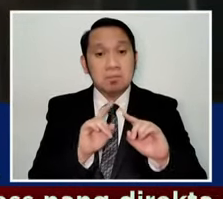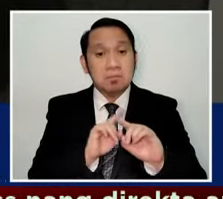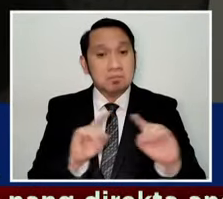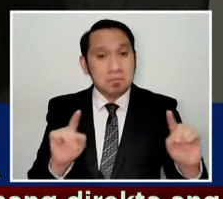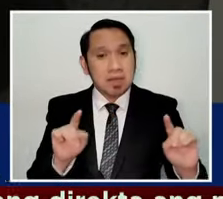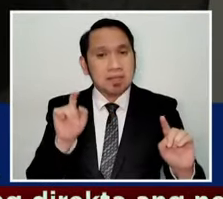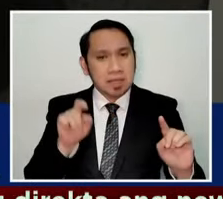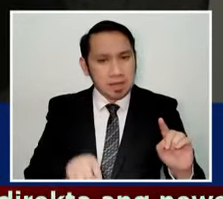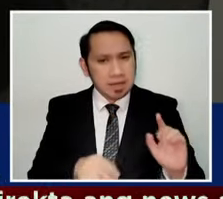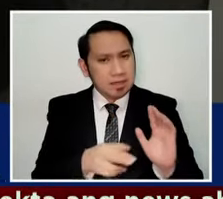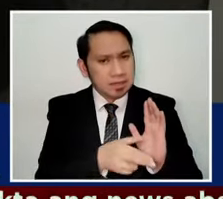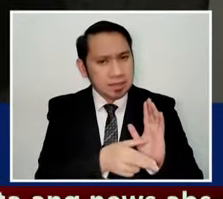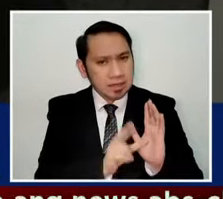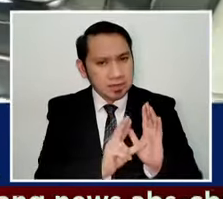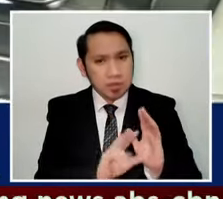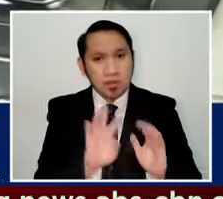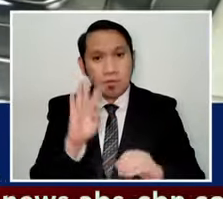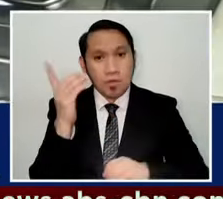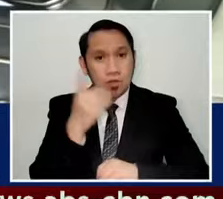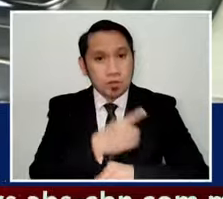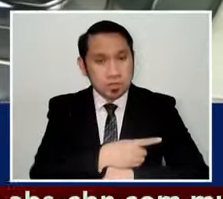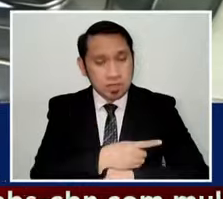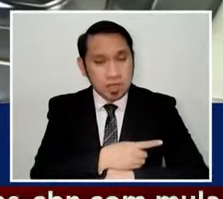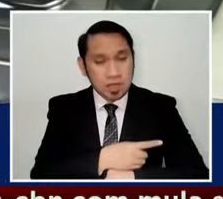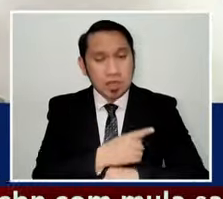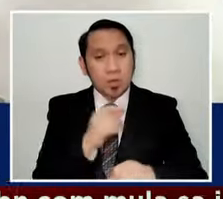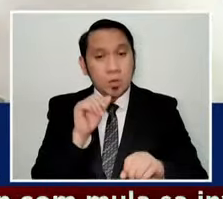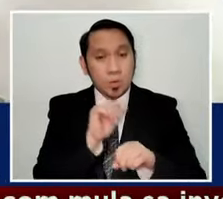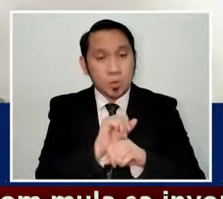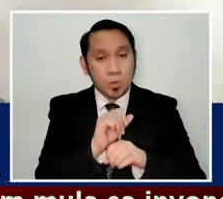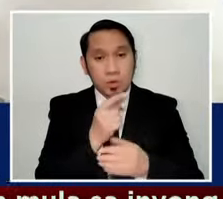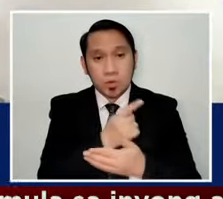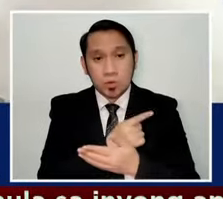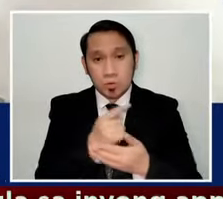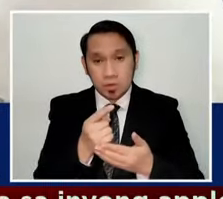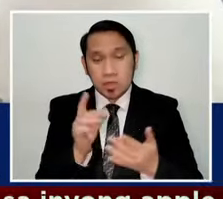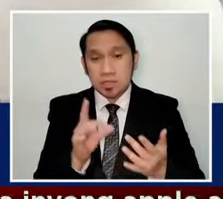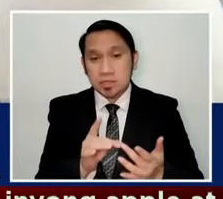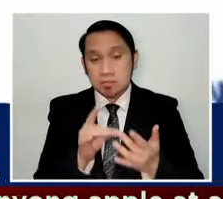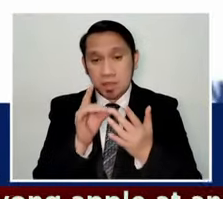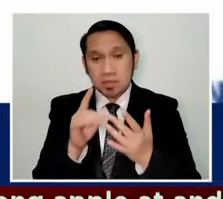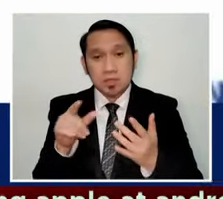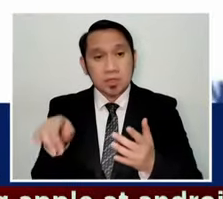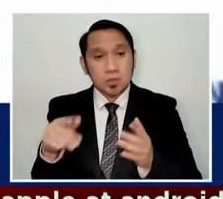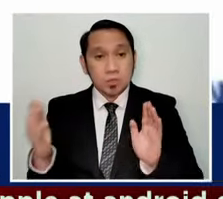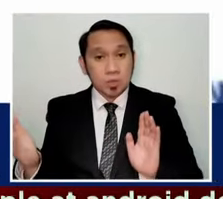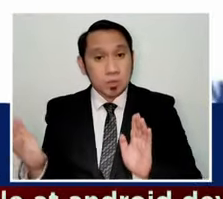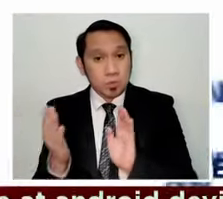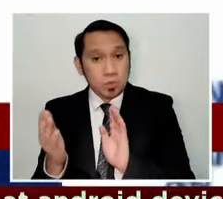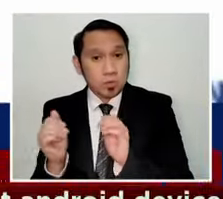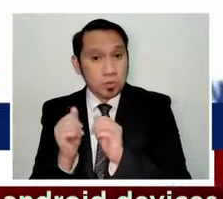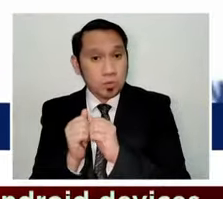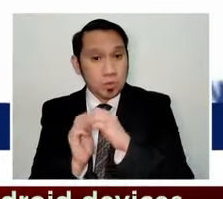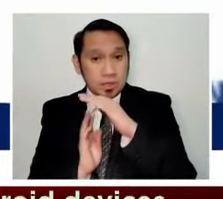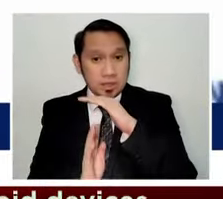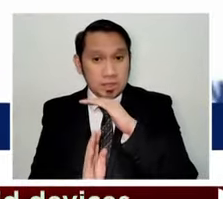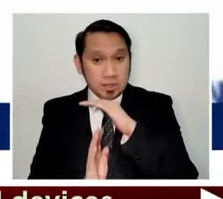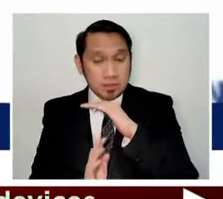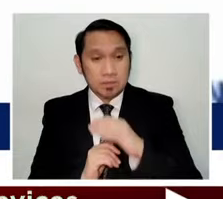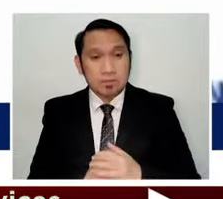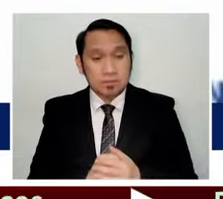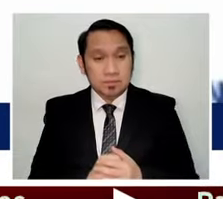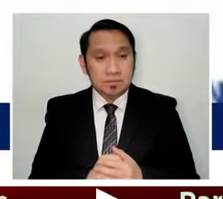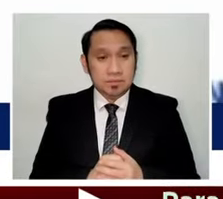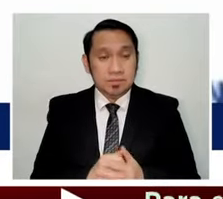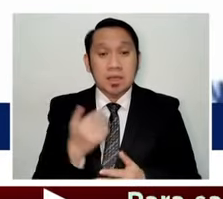pag-aralan muna ang 4-day work week lalo na sa may mga frontline services. If you were to look into our flexible